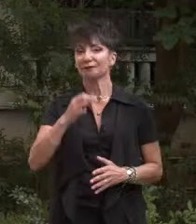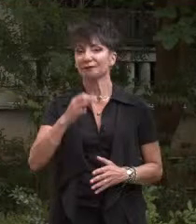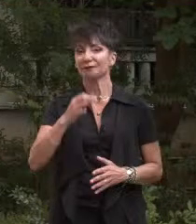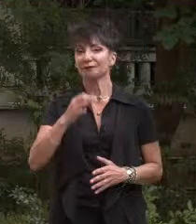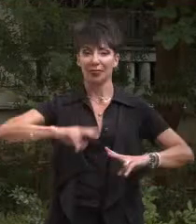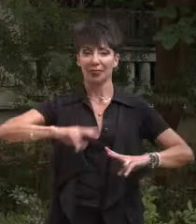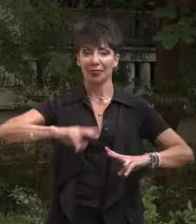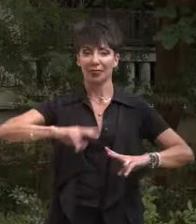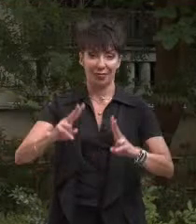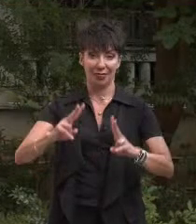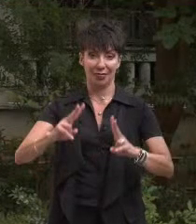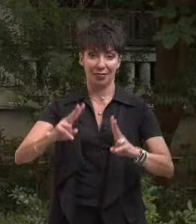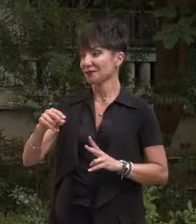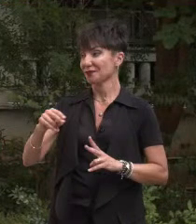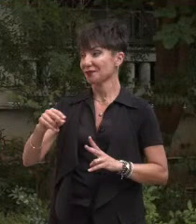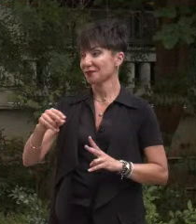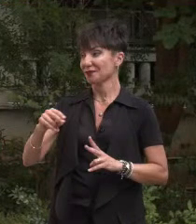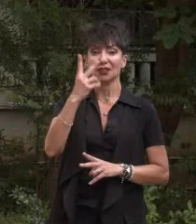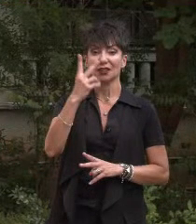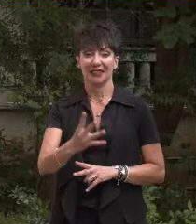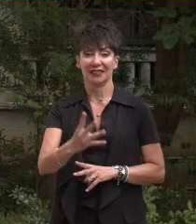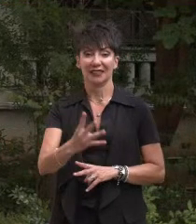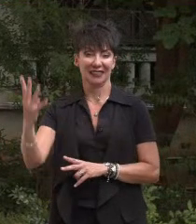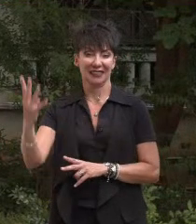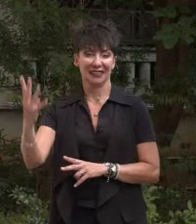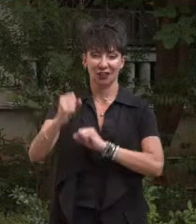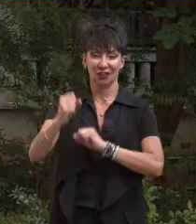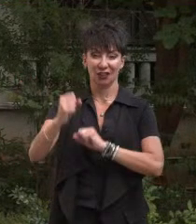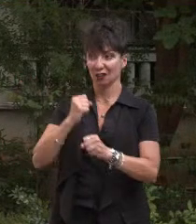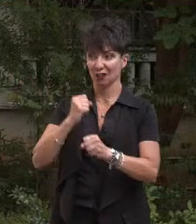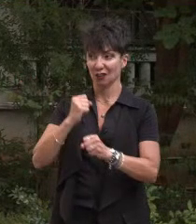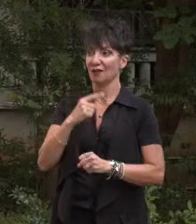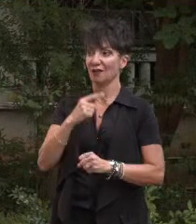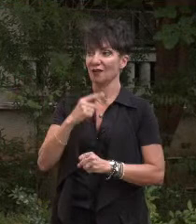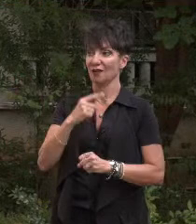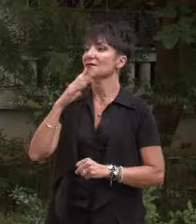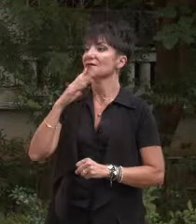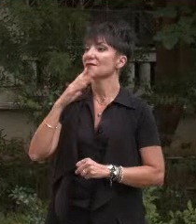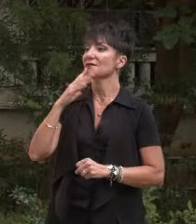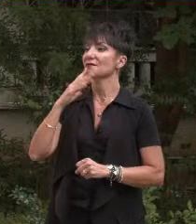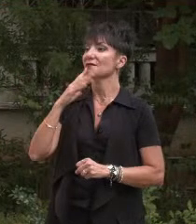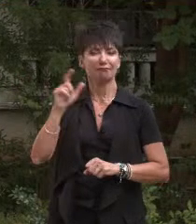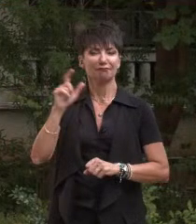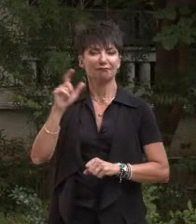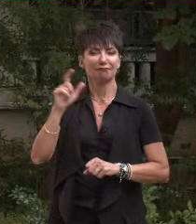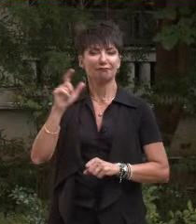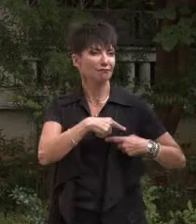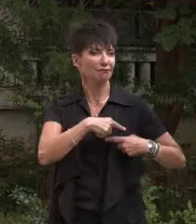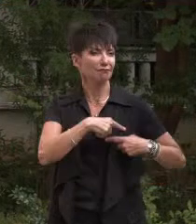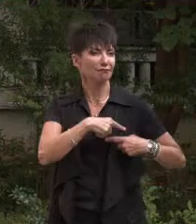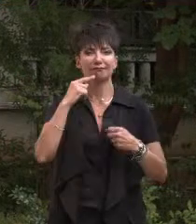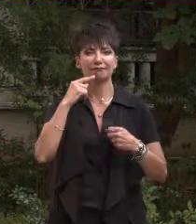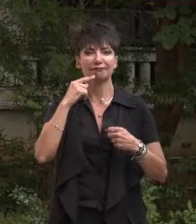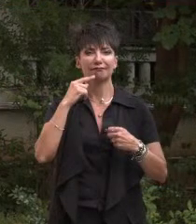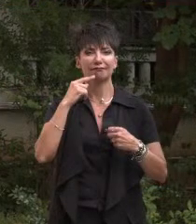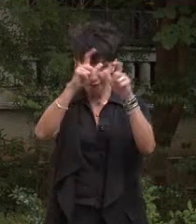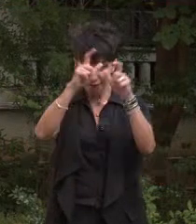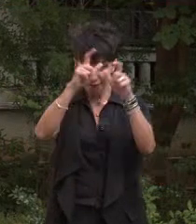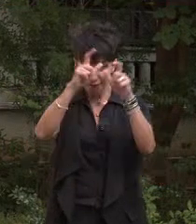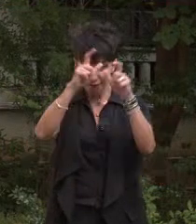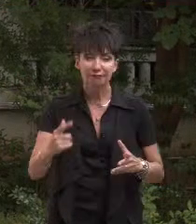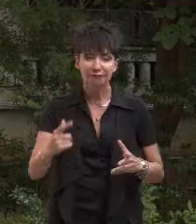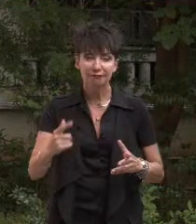the Youth Department, the President, the Volunteers, Samaritans and all organizers, and a big thanks to